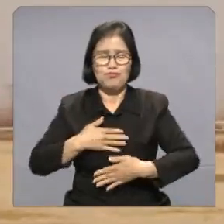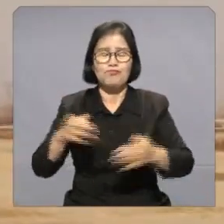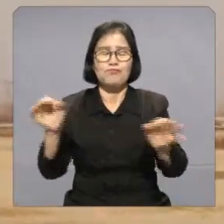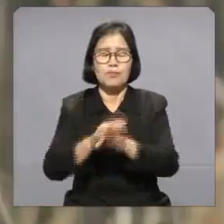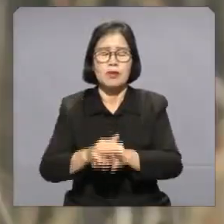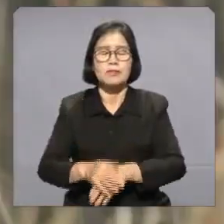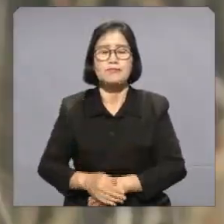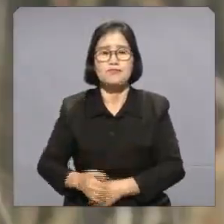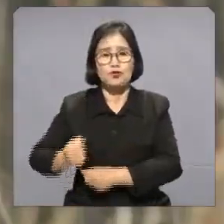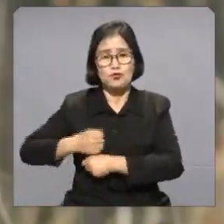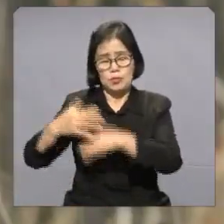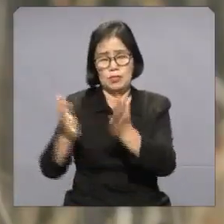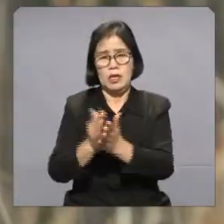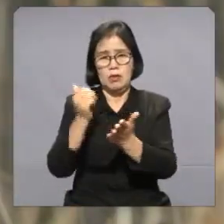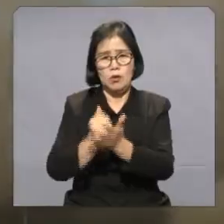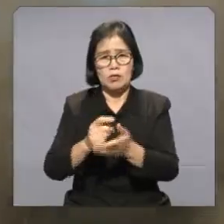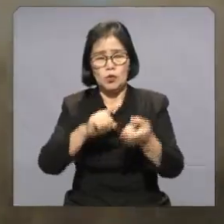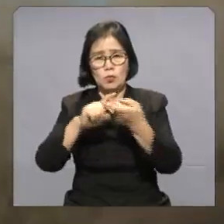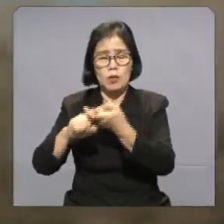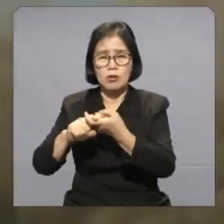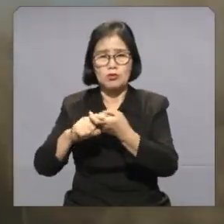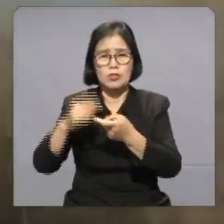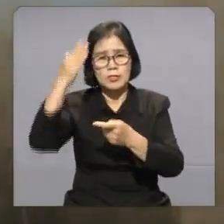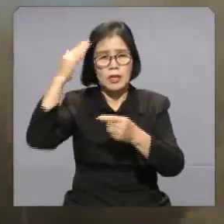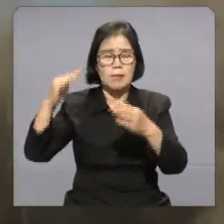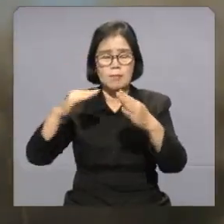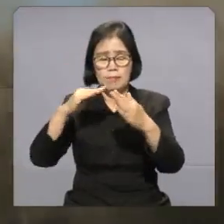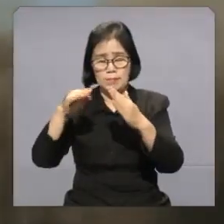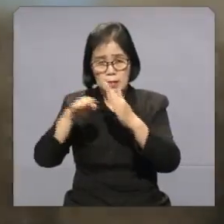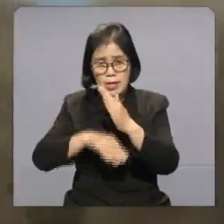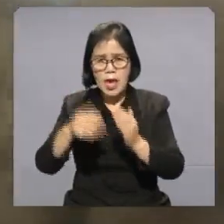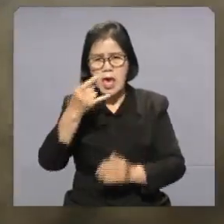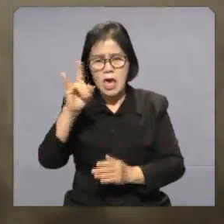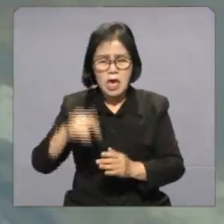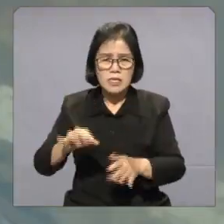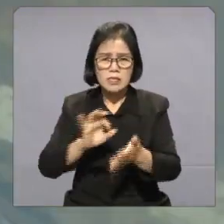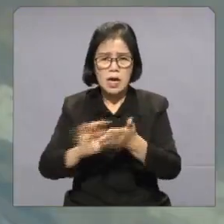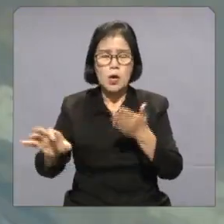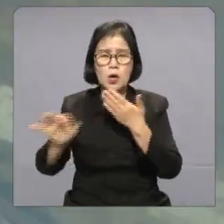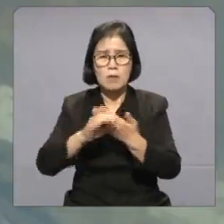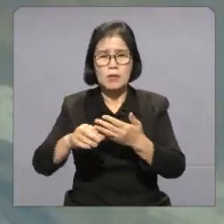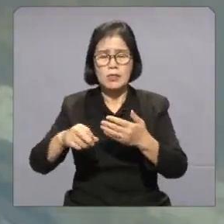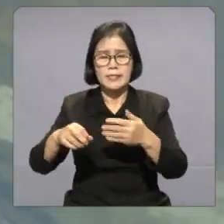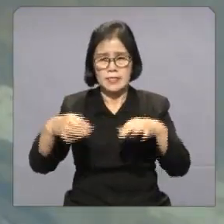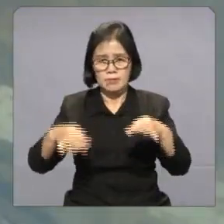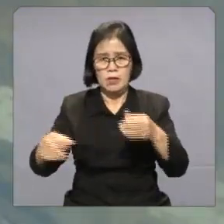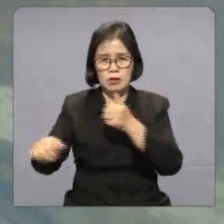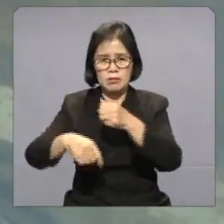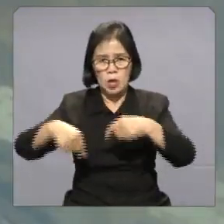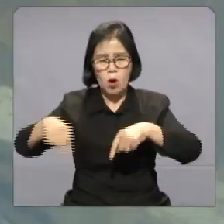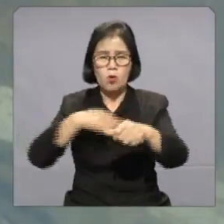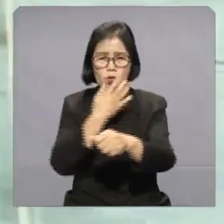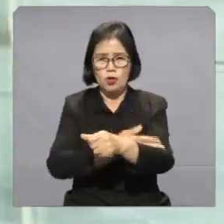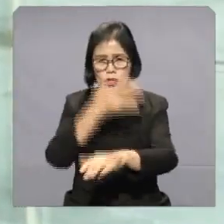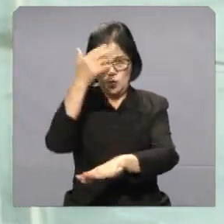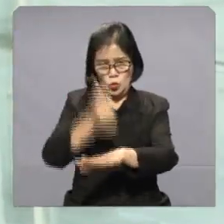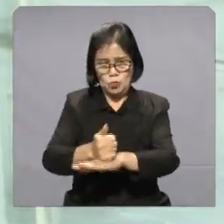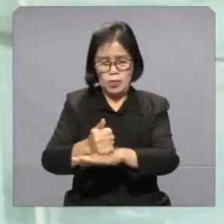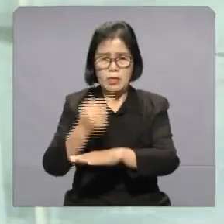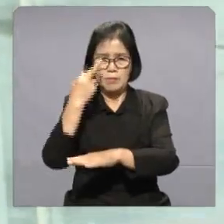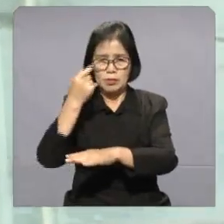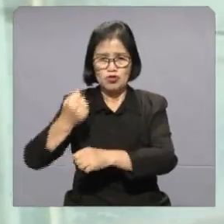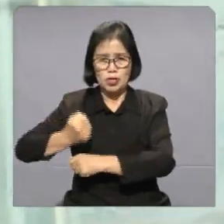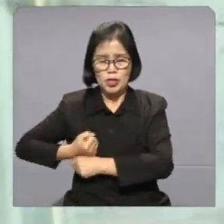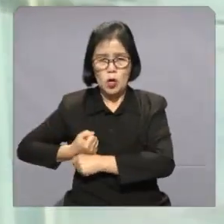이종섭 국방장관은 동맹국, 즉 남한의 핵을 사용하면 김정은 정권의 종말이라고 한 미국의 경고도